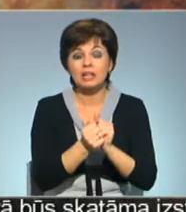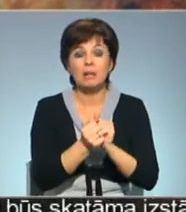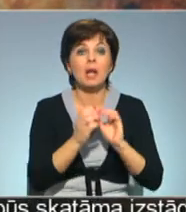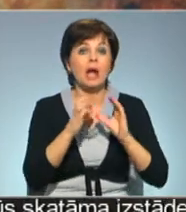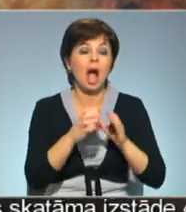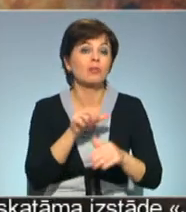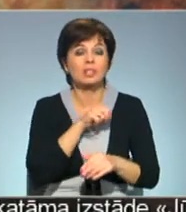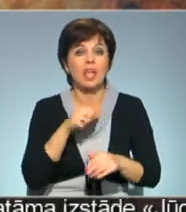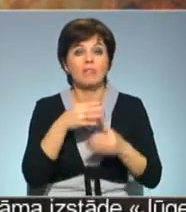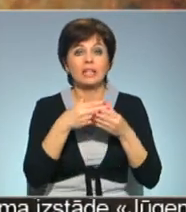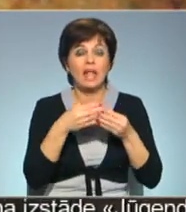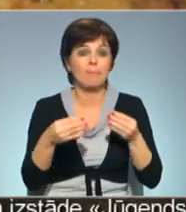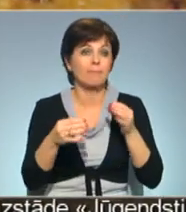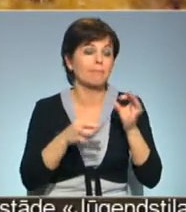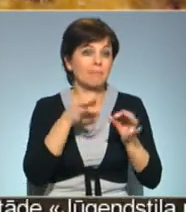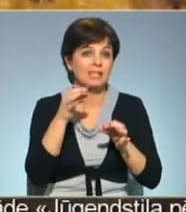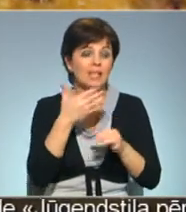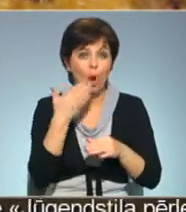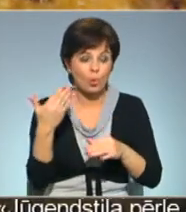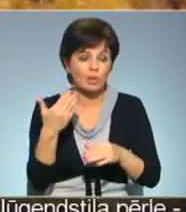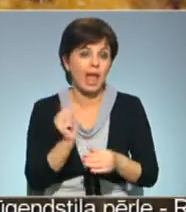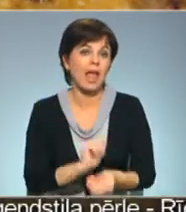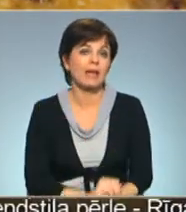galaktikās sevi nepazaudēja Līga Ozola un Normunds Čirkste, Latvijas televīzija.